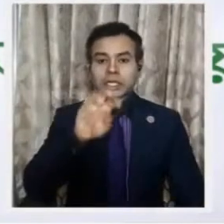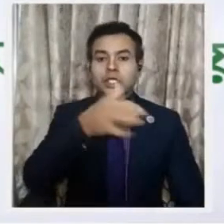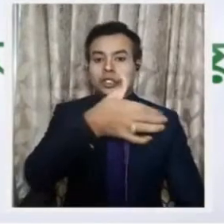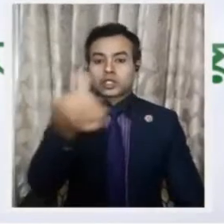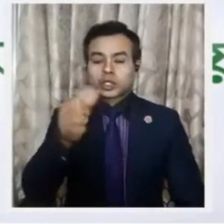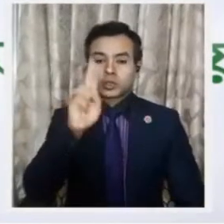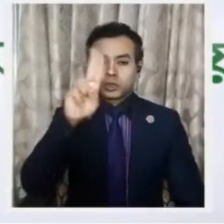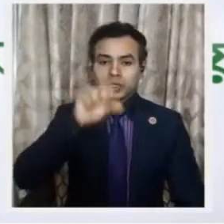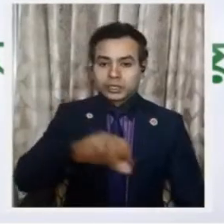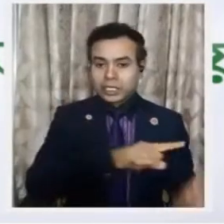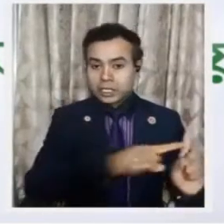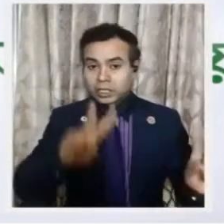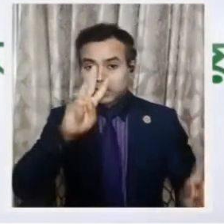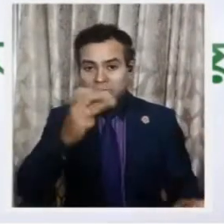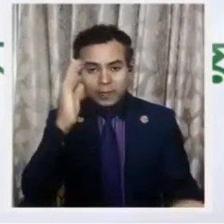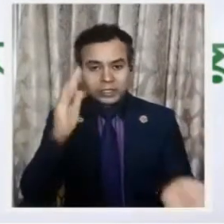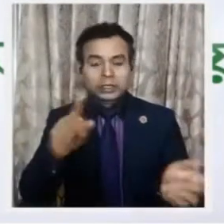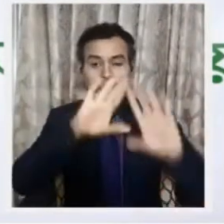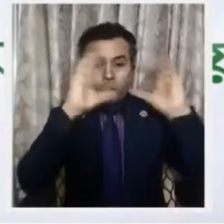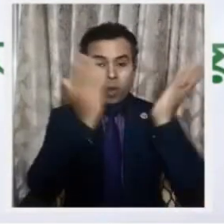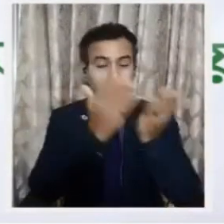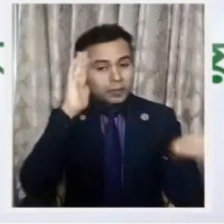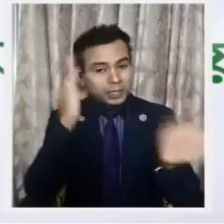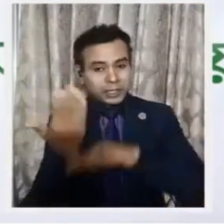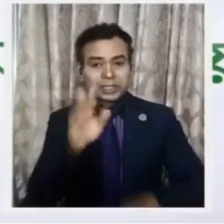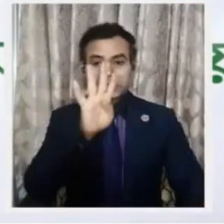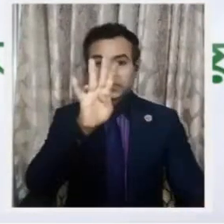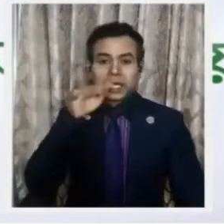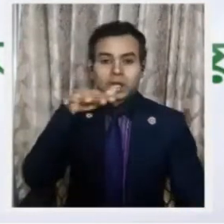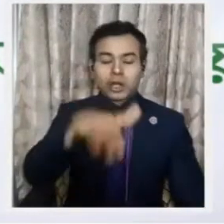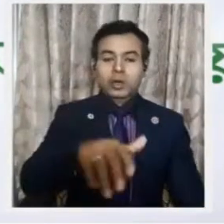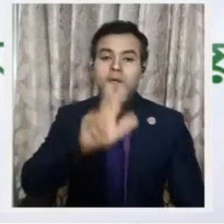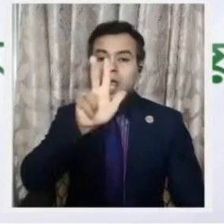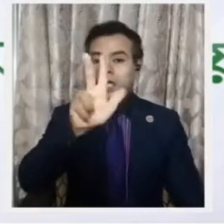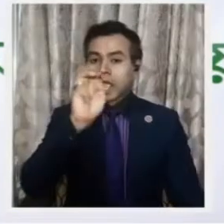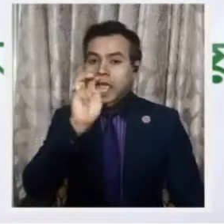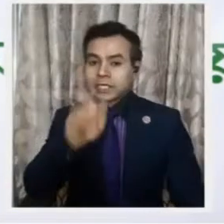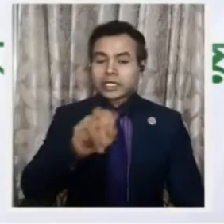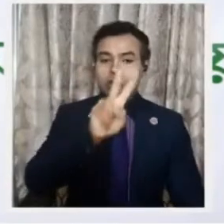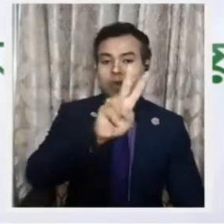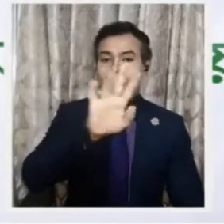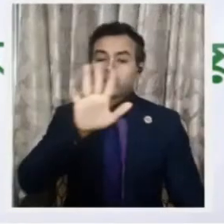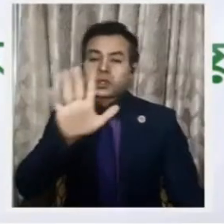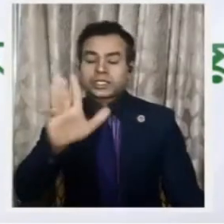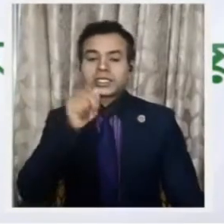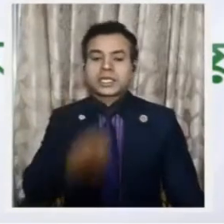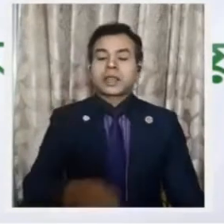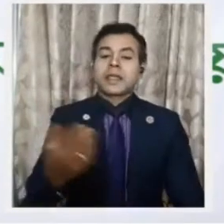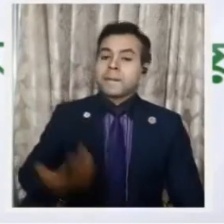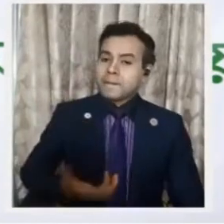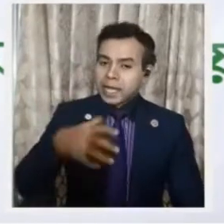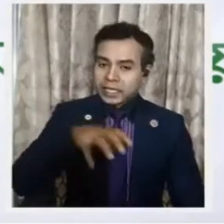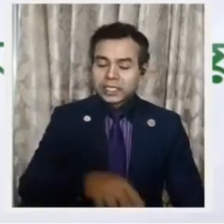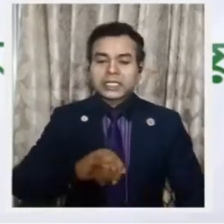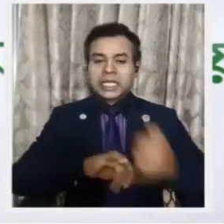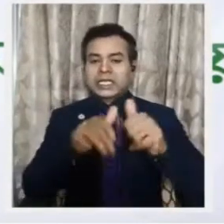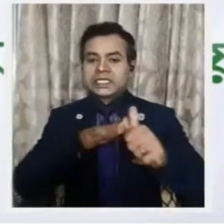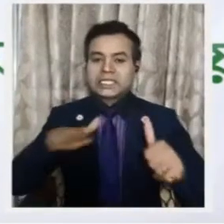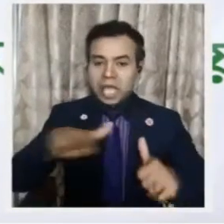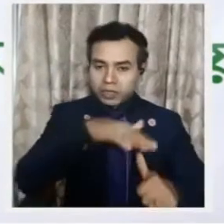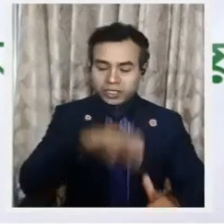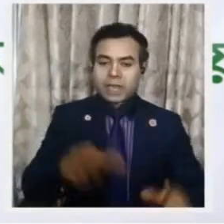71,45,539 জন। বিশ্বে মৃত্যুবরণ করেছেন 24 ঘন্টায় 3,629 জন এবং এ পর্যন্ত মৃত্যুবরণ করেছেন